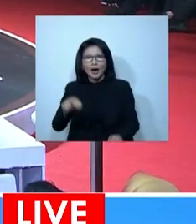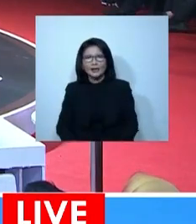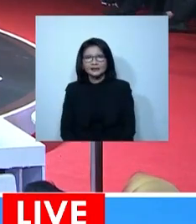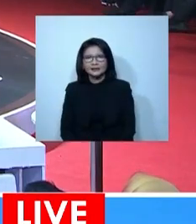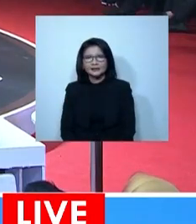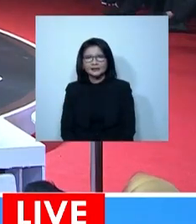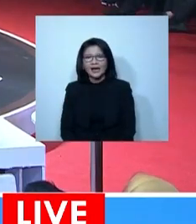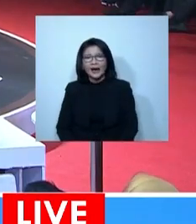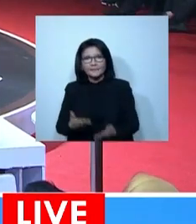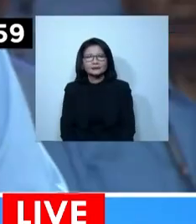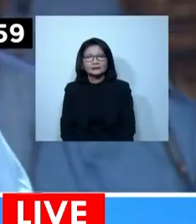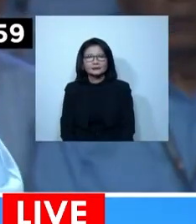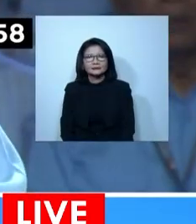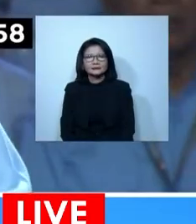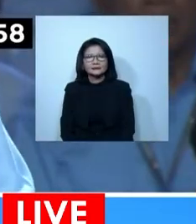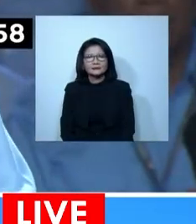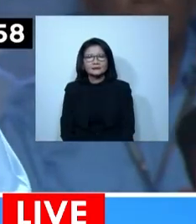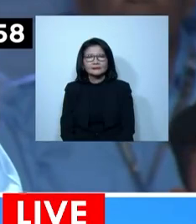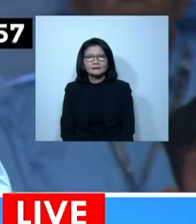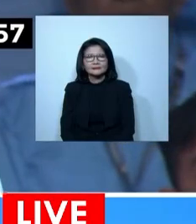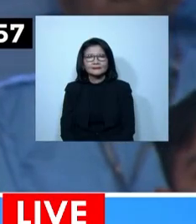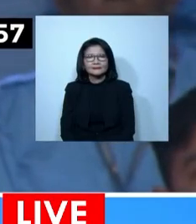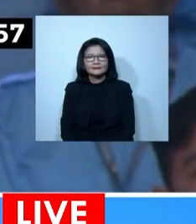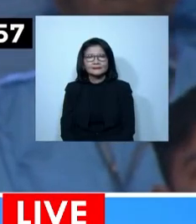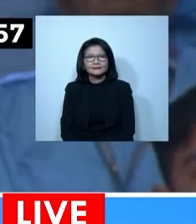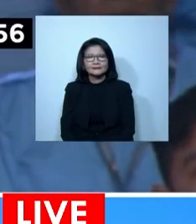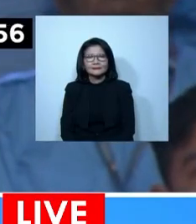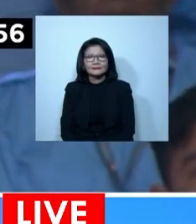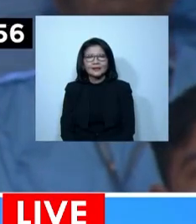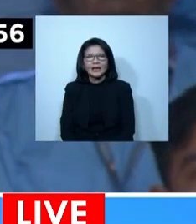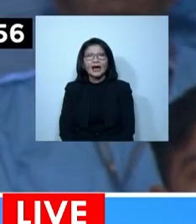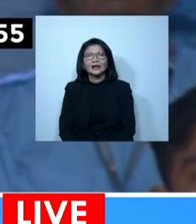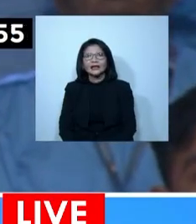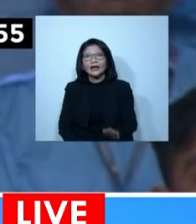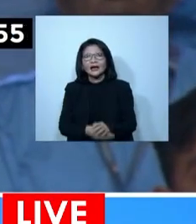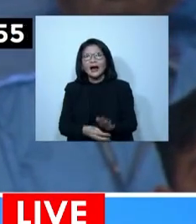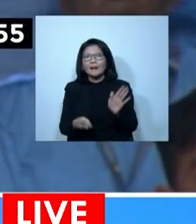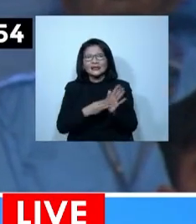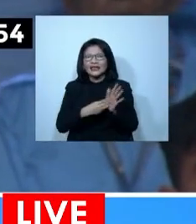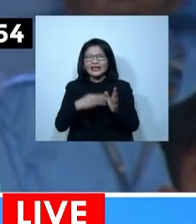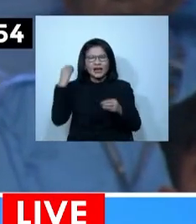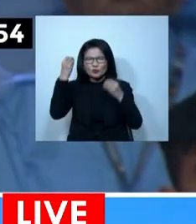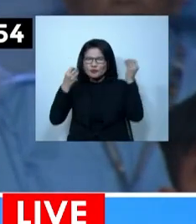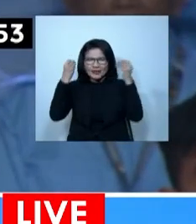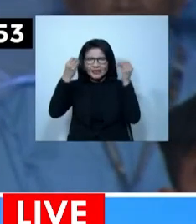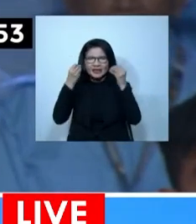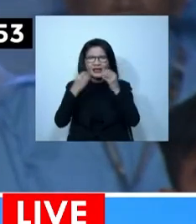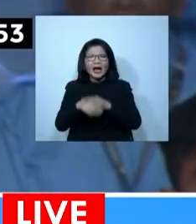ide dan gagasan mereka dengan strategi komunikasi masing-masing. Nah, kalau ditanya apakah sudah menjawab, saya